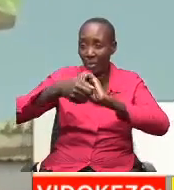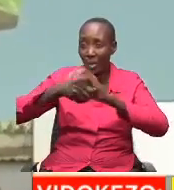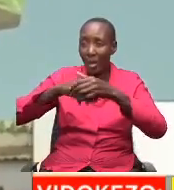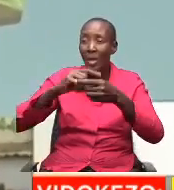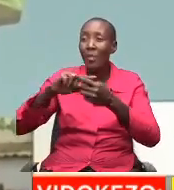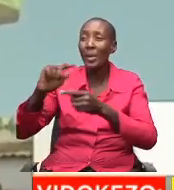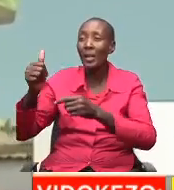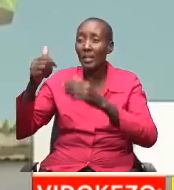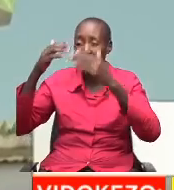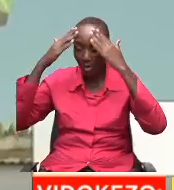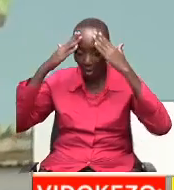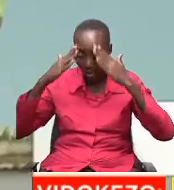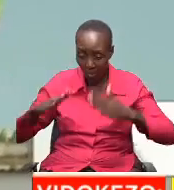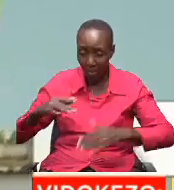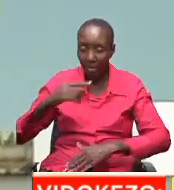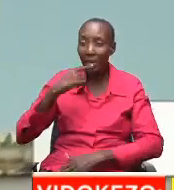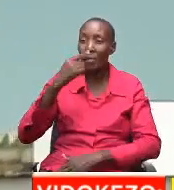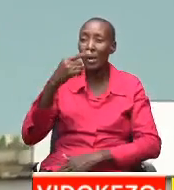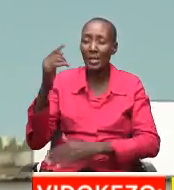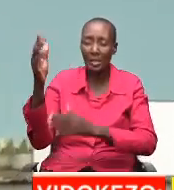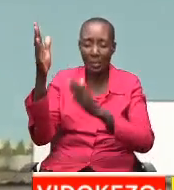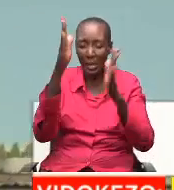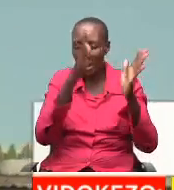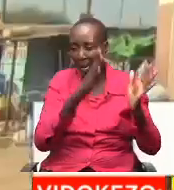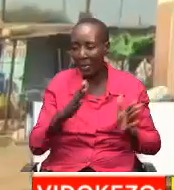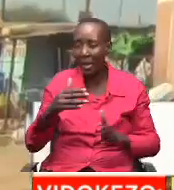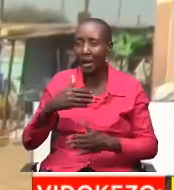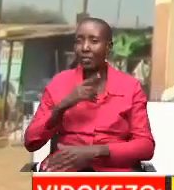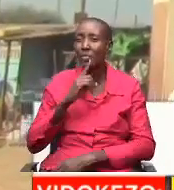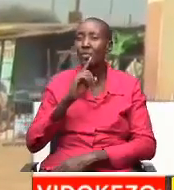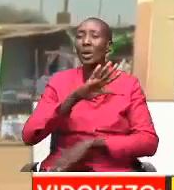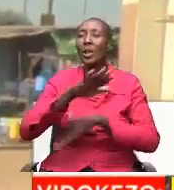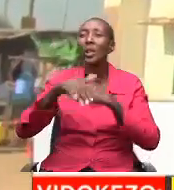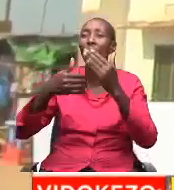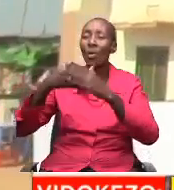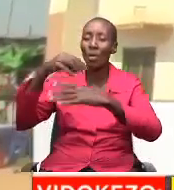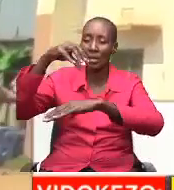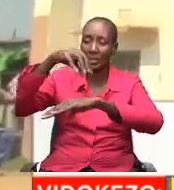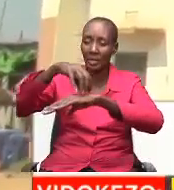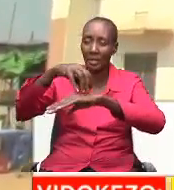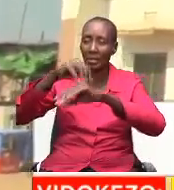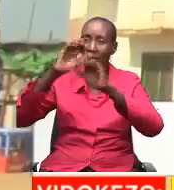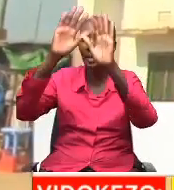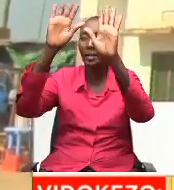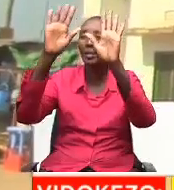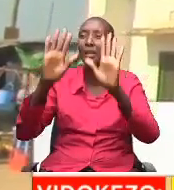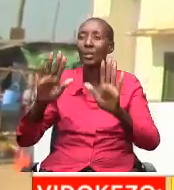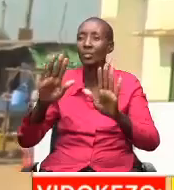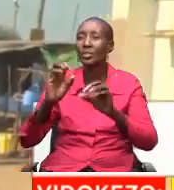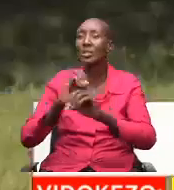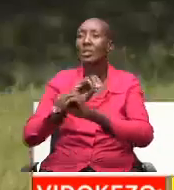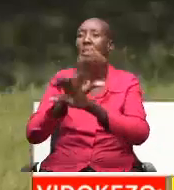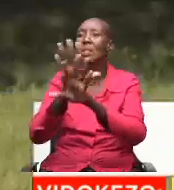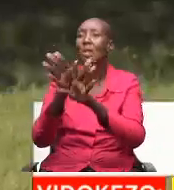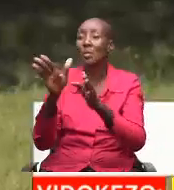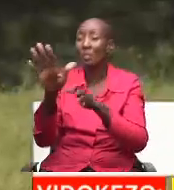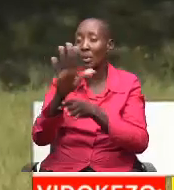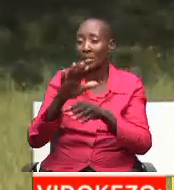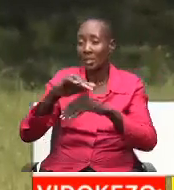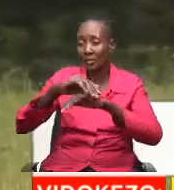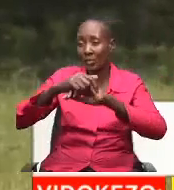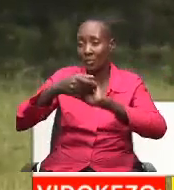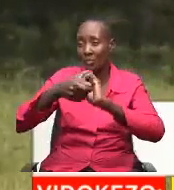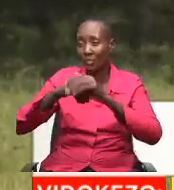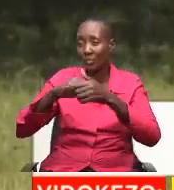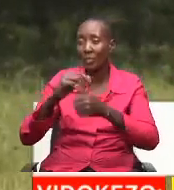wa Kiislamu wakisema wameweka mikakati ya kuhakikisha misikiti yote mjini Kisumu inasambazwa viosha mikono. Nilikuwa